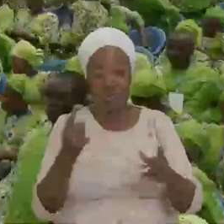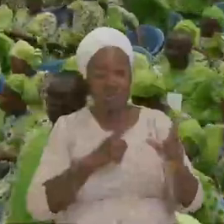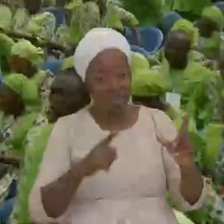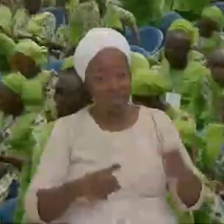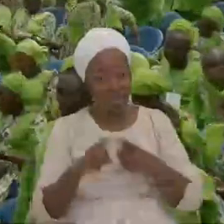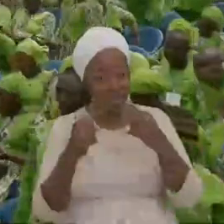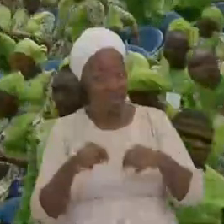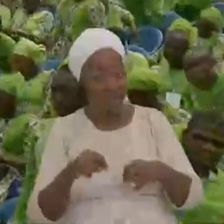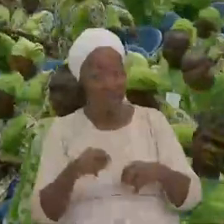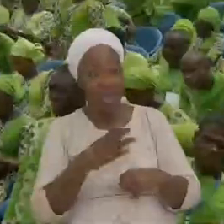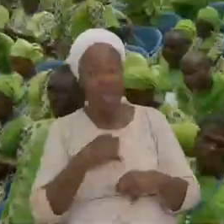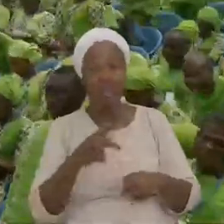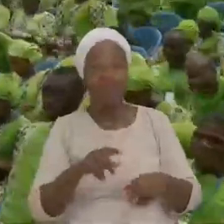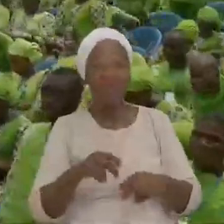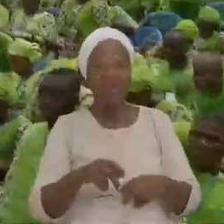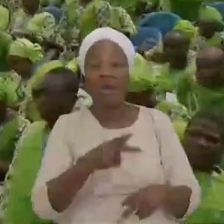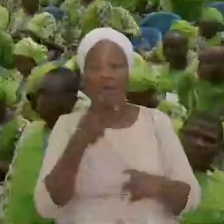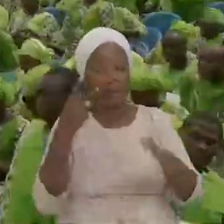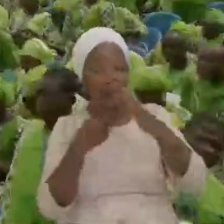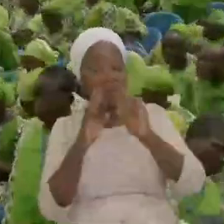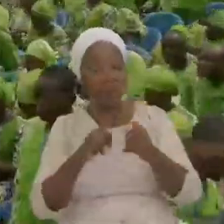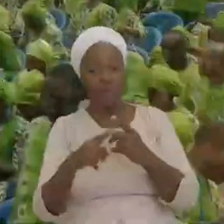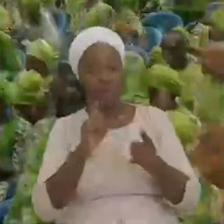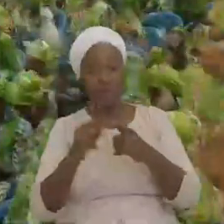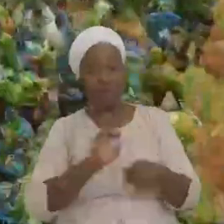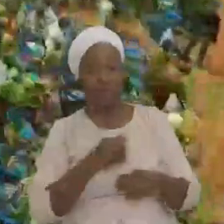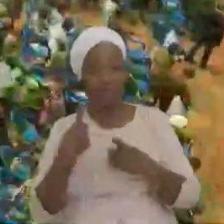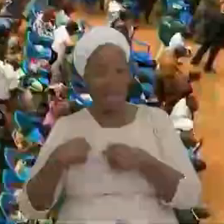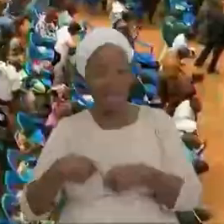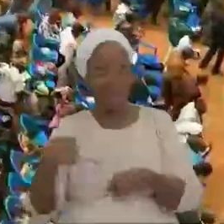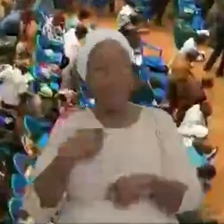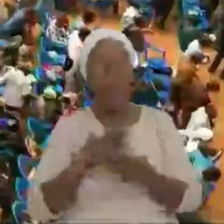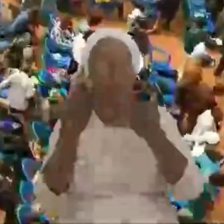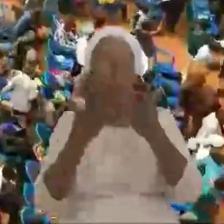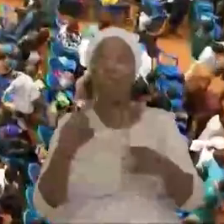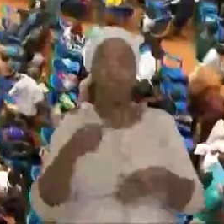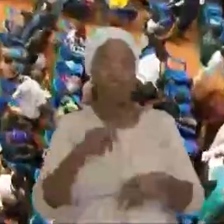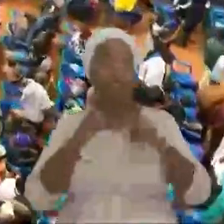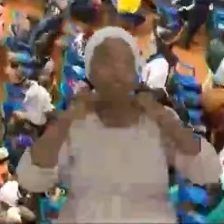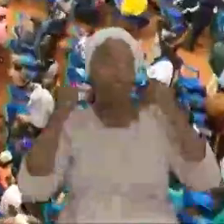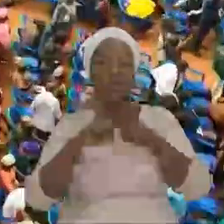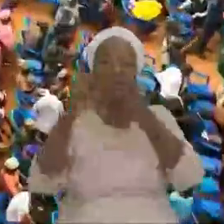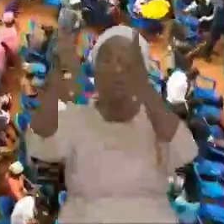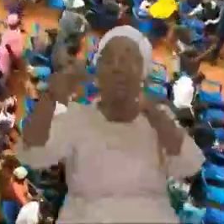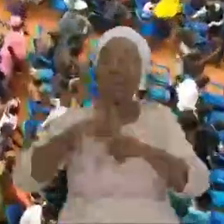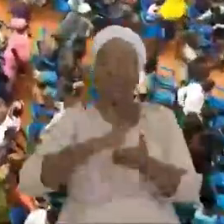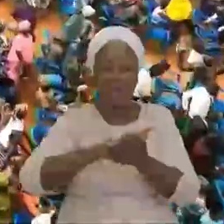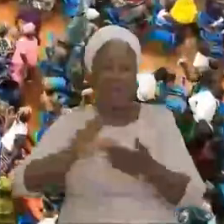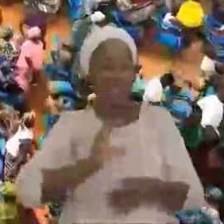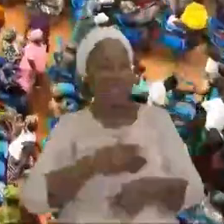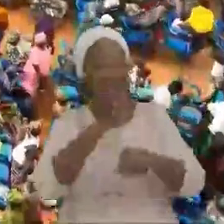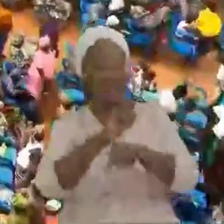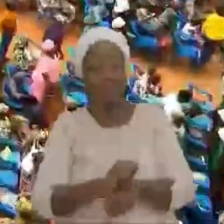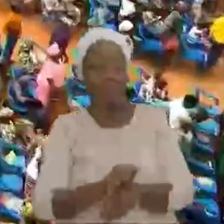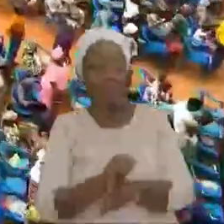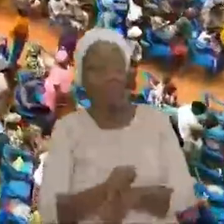pour que le Seigneur vienne comme prophète parler à nos cœurs. Nous voulons que le